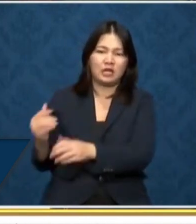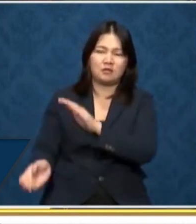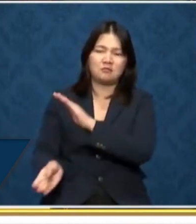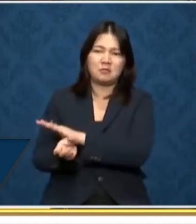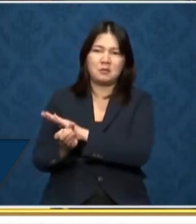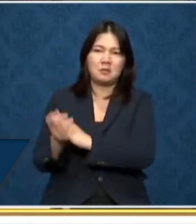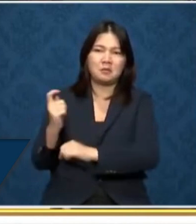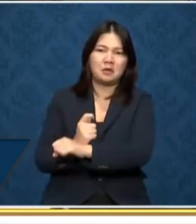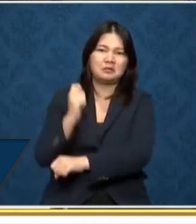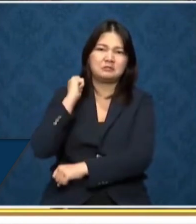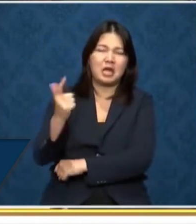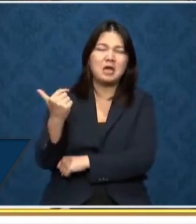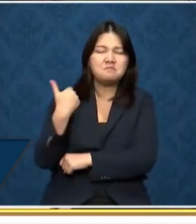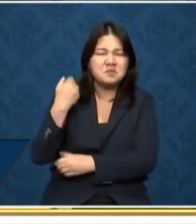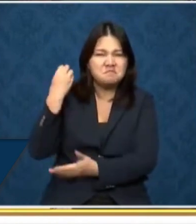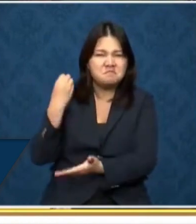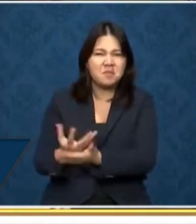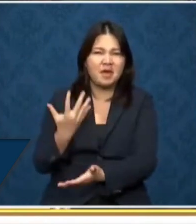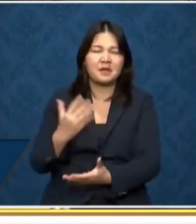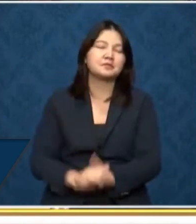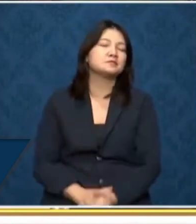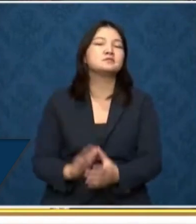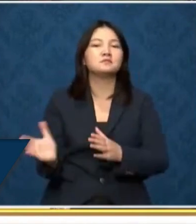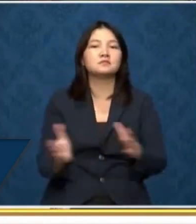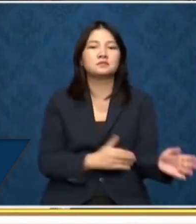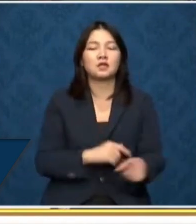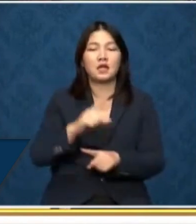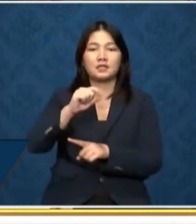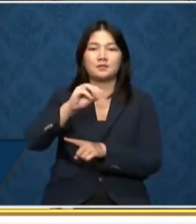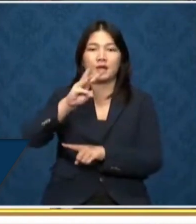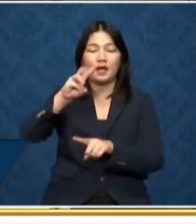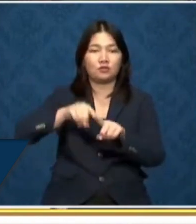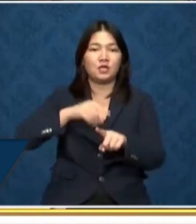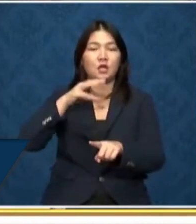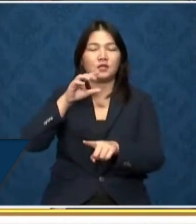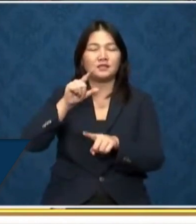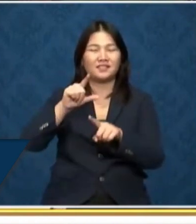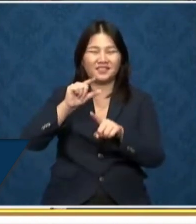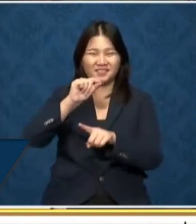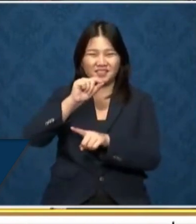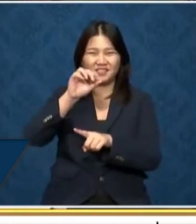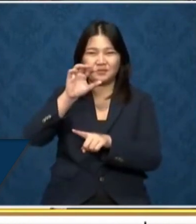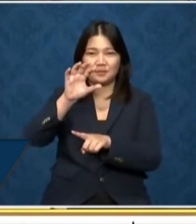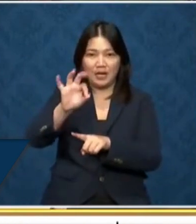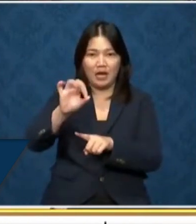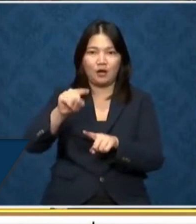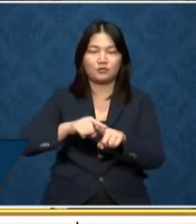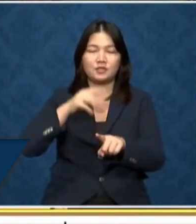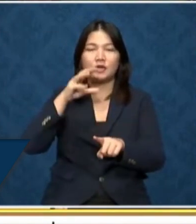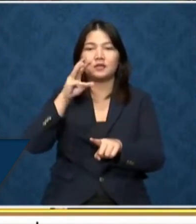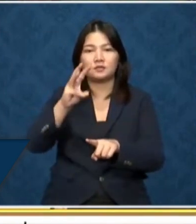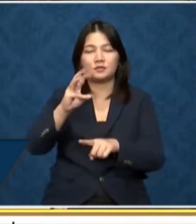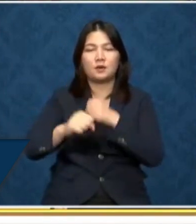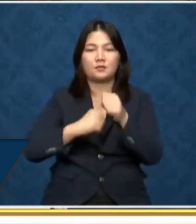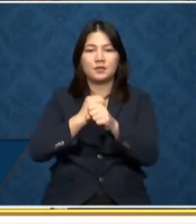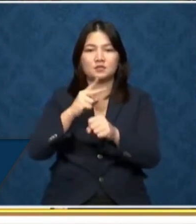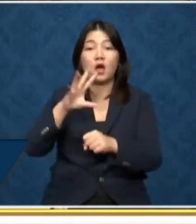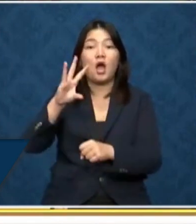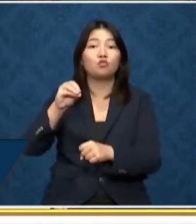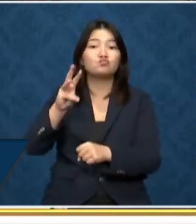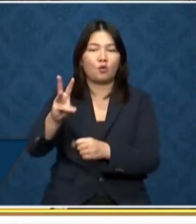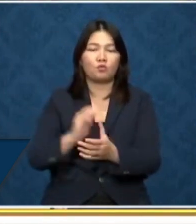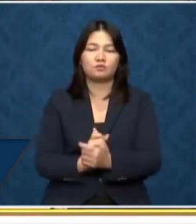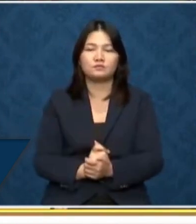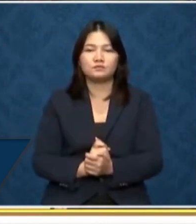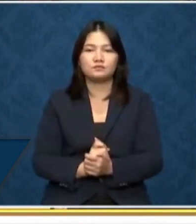ริงด้วยจากนั้นเมื่อวันที่29มิถุนายน2566มีผู้เสียหายซึ่งได้รับผล